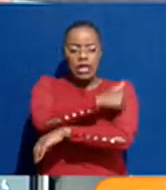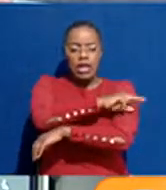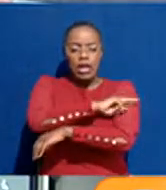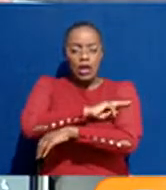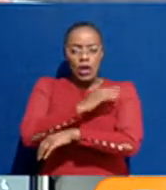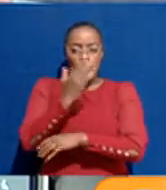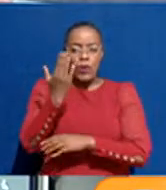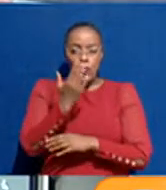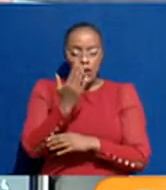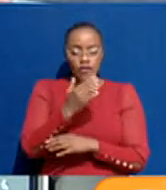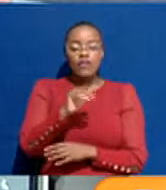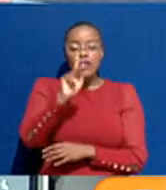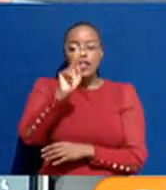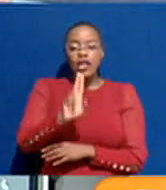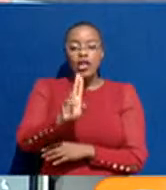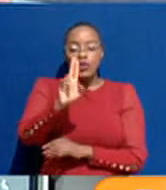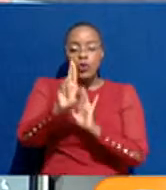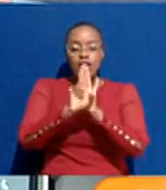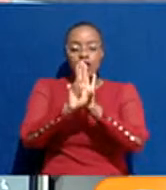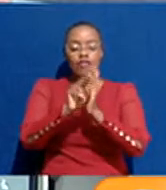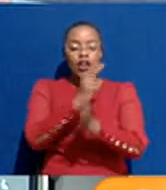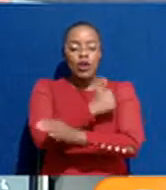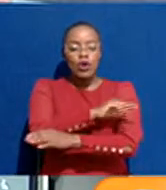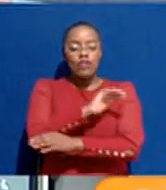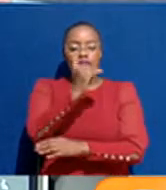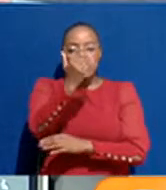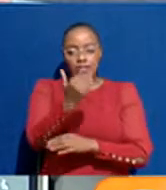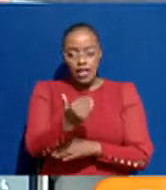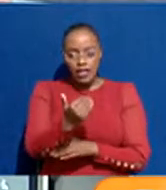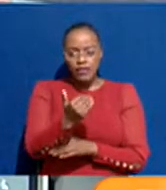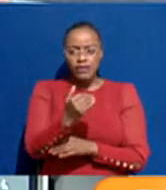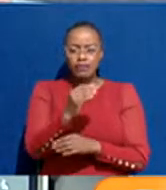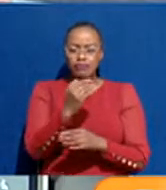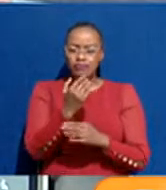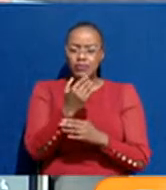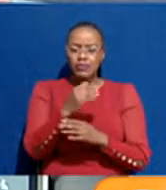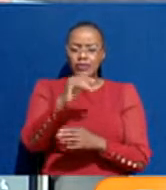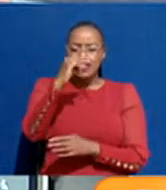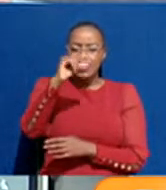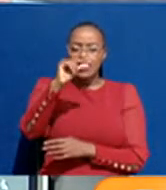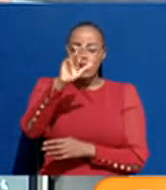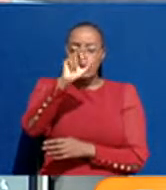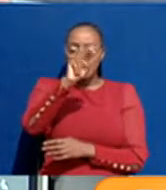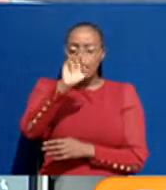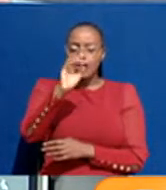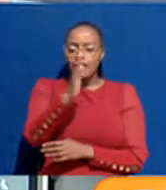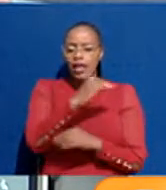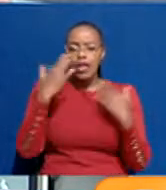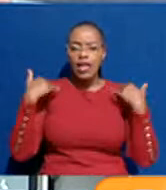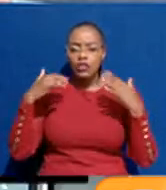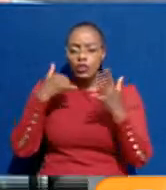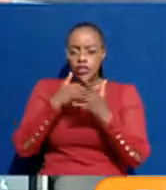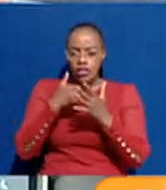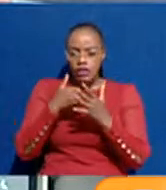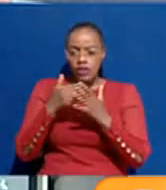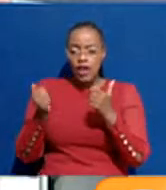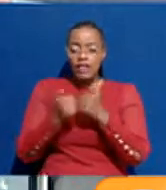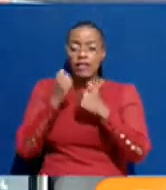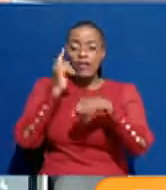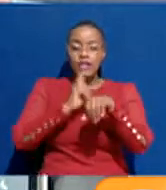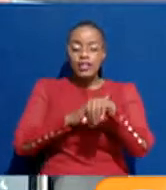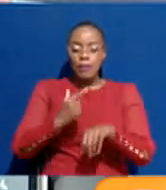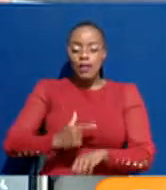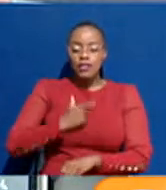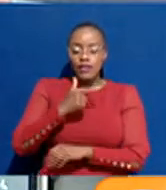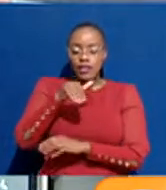mafunzo ya chuo kikuu cha Kenyatta. Mtoto huyo wa gredi ya kwanza katika shule ya Green Angels alihusika katika ajali wakati alipokuwa